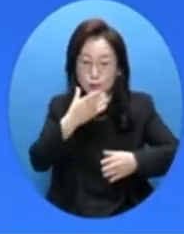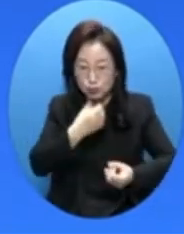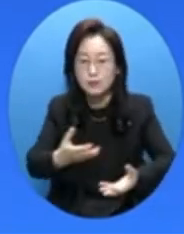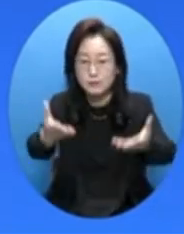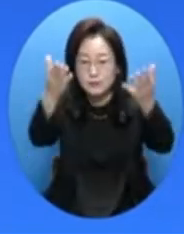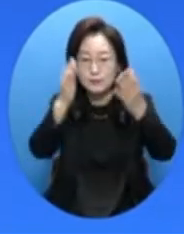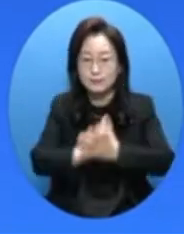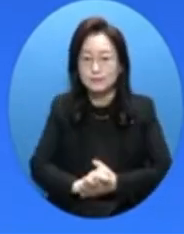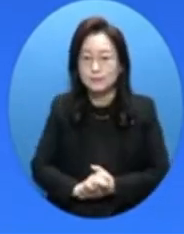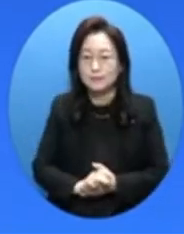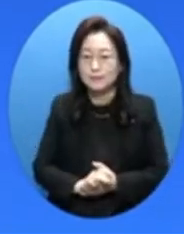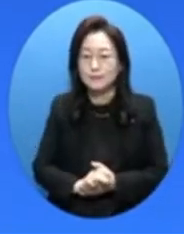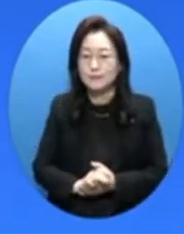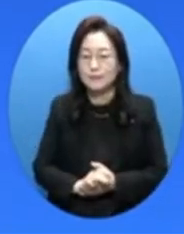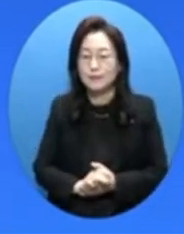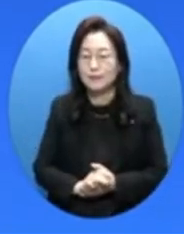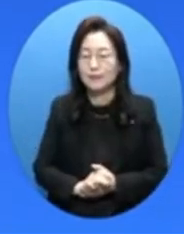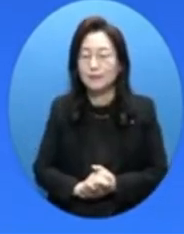축원합니다